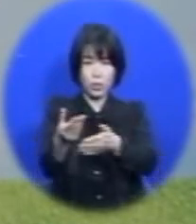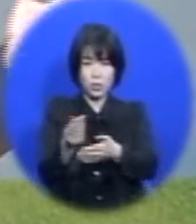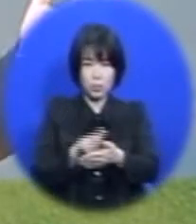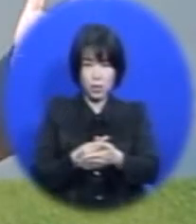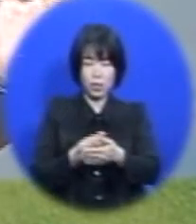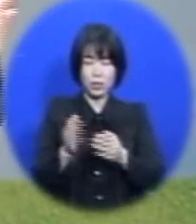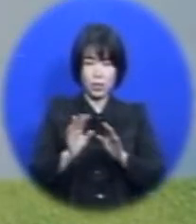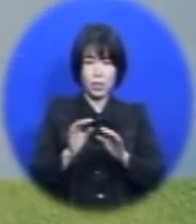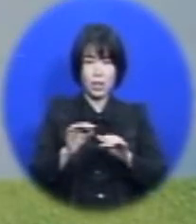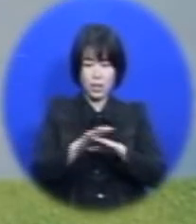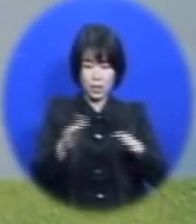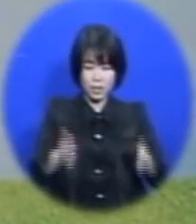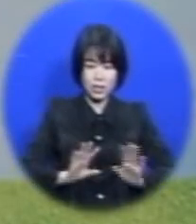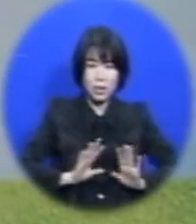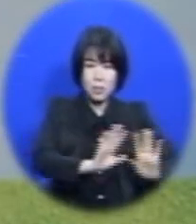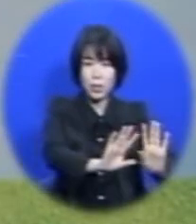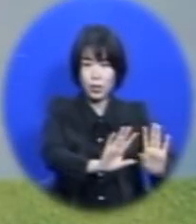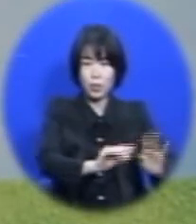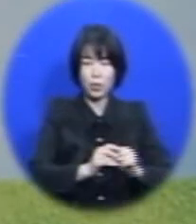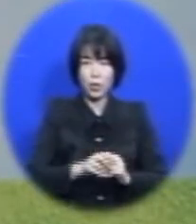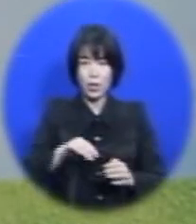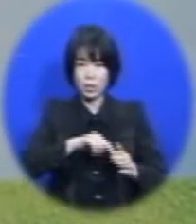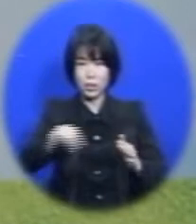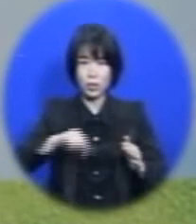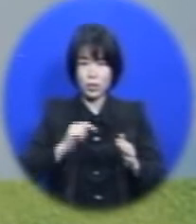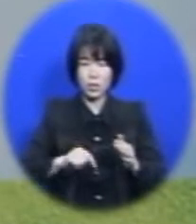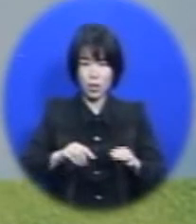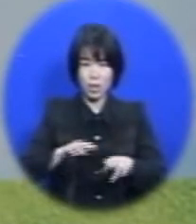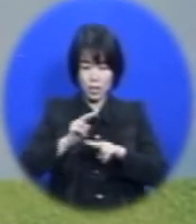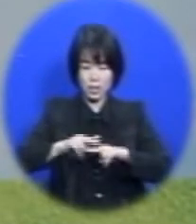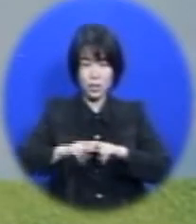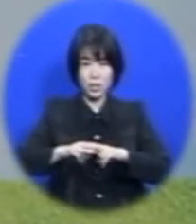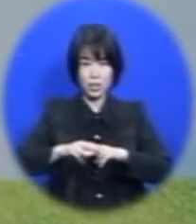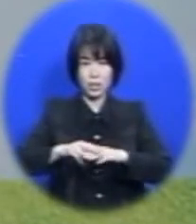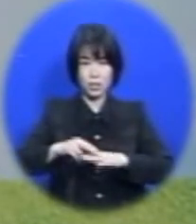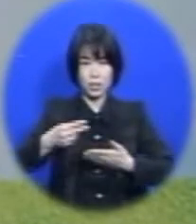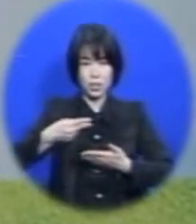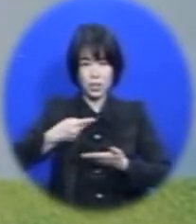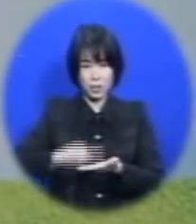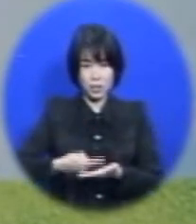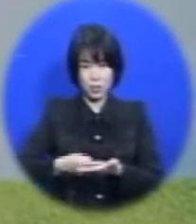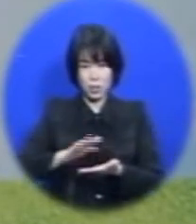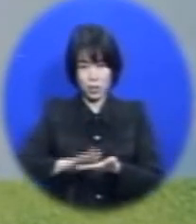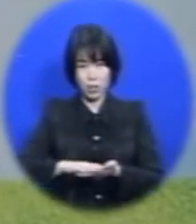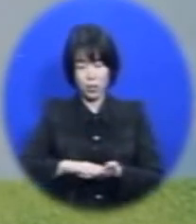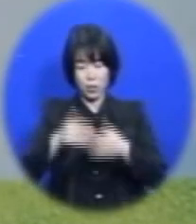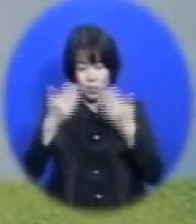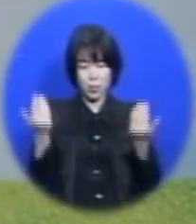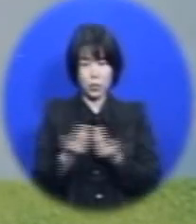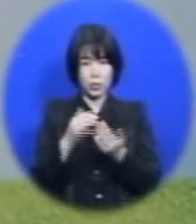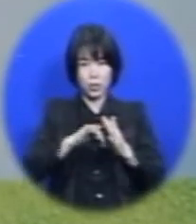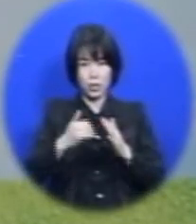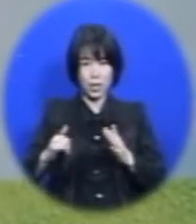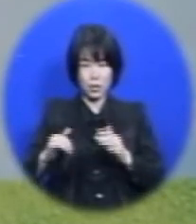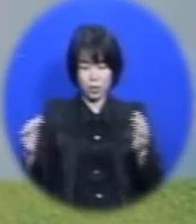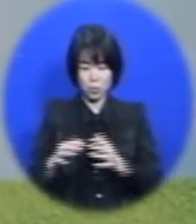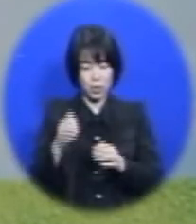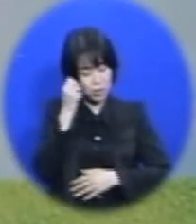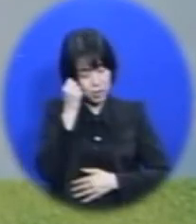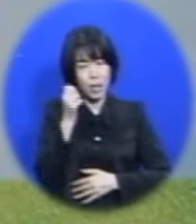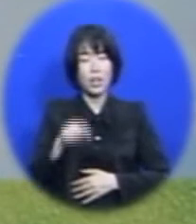책상을 뒤에다가 밀어놓고 그리고 거기에다가 침대 갖다 놓고 그리고는 거기에 전체가 식구들이 함께 모여서 그렇게